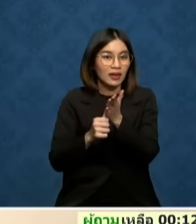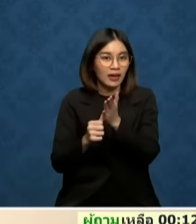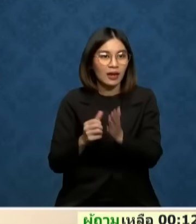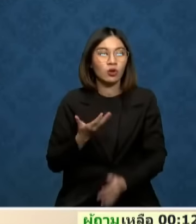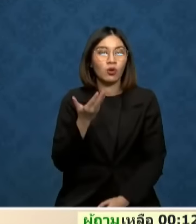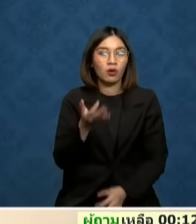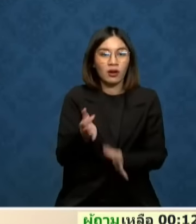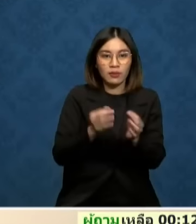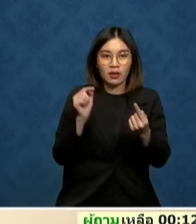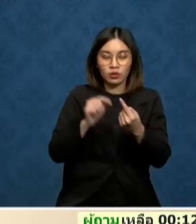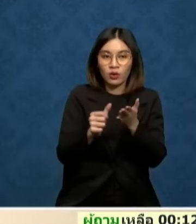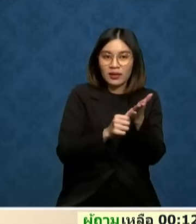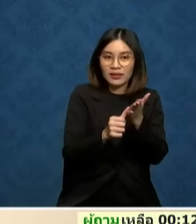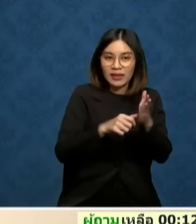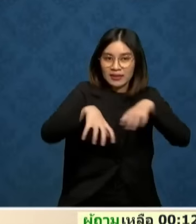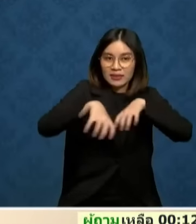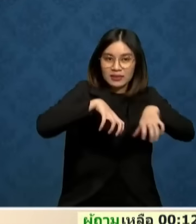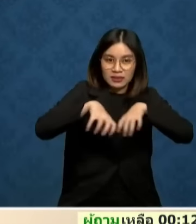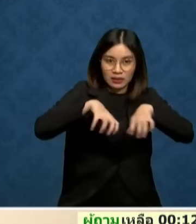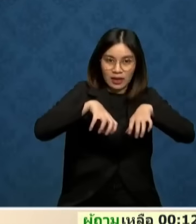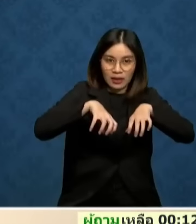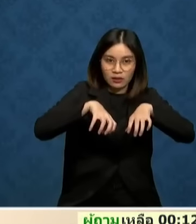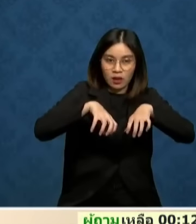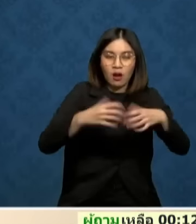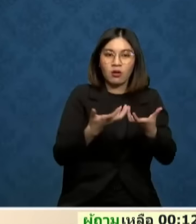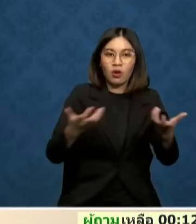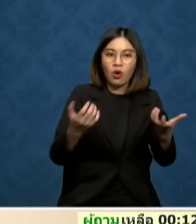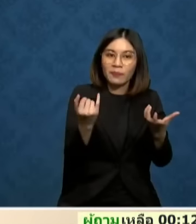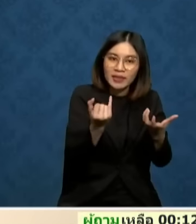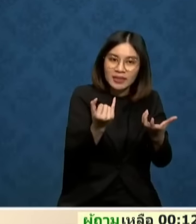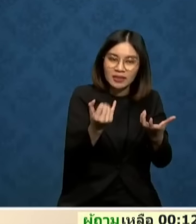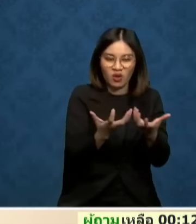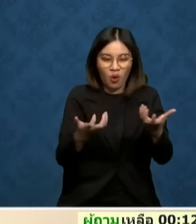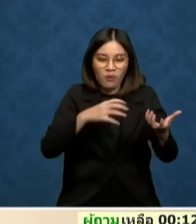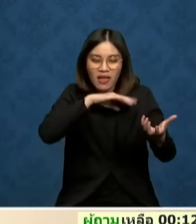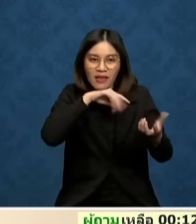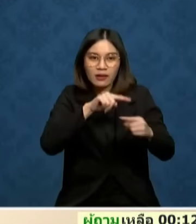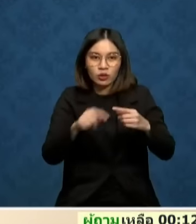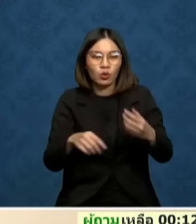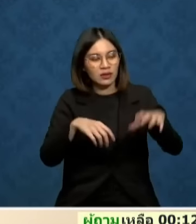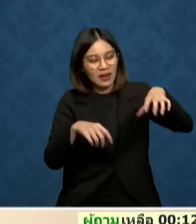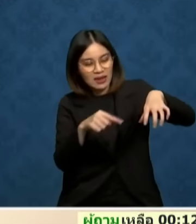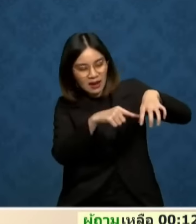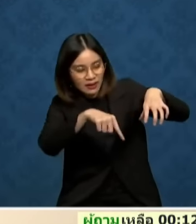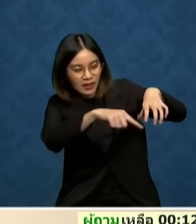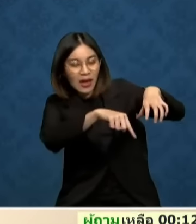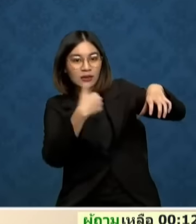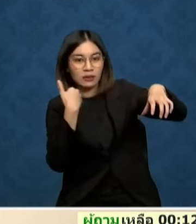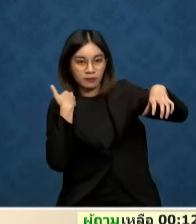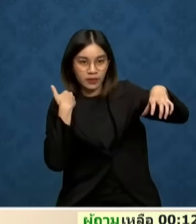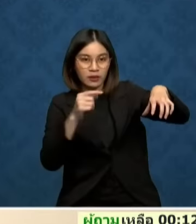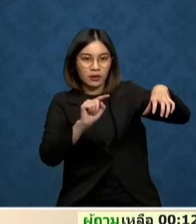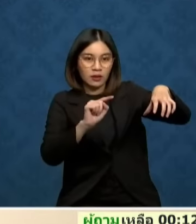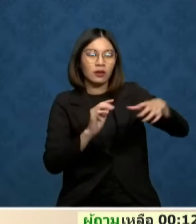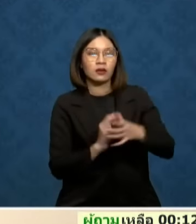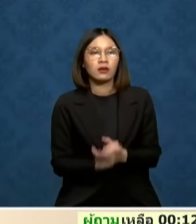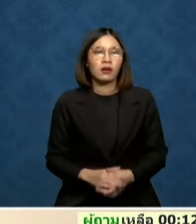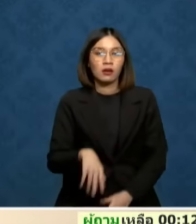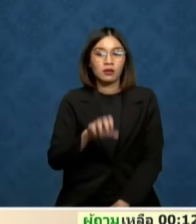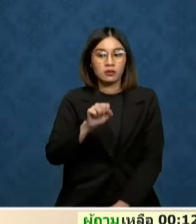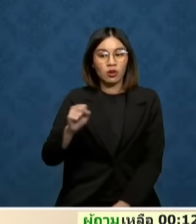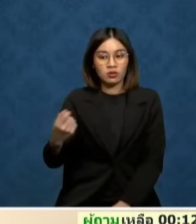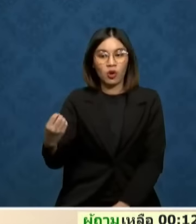ขอนำเรียนเรื่องการแก้ไขการจัดการของเสียหรือว่ากากของเสียที่อยู่ในบริเวณอาคารก่อนนะคะอย่างแรกเลยนะคะท่านสส